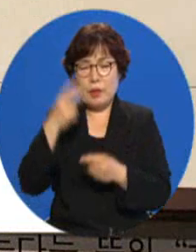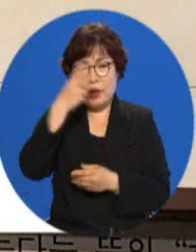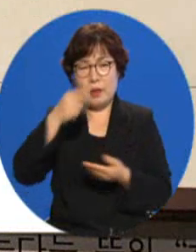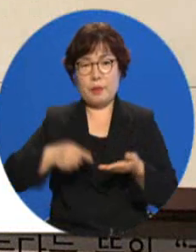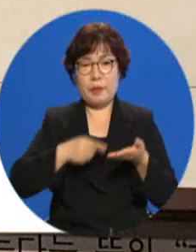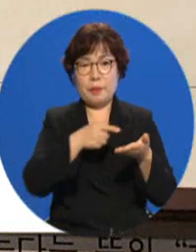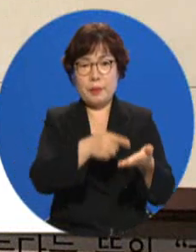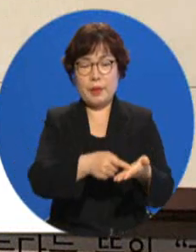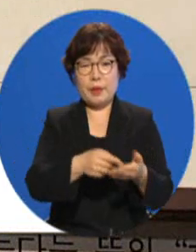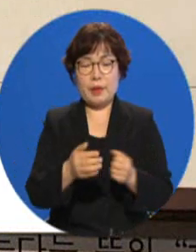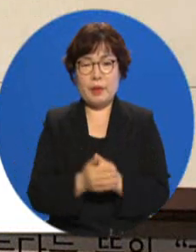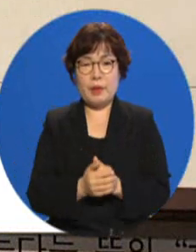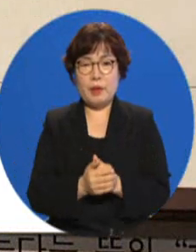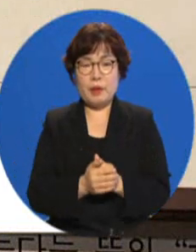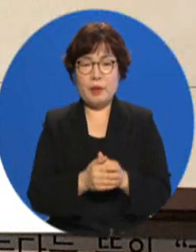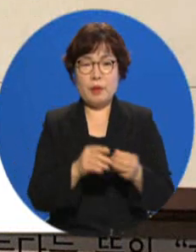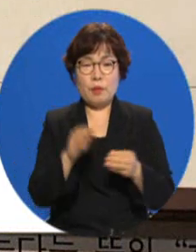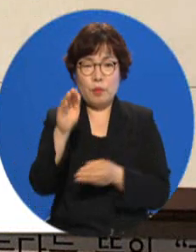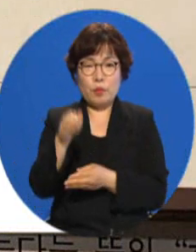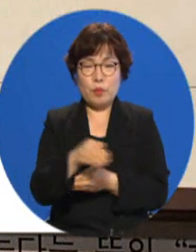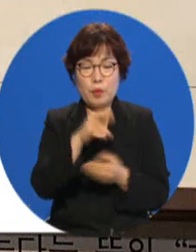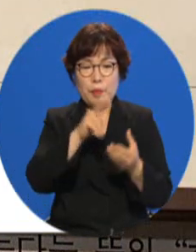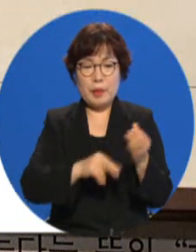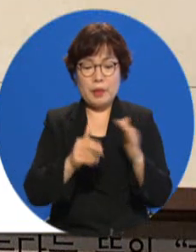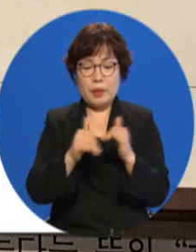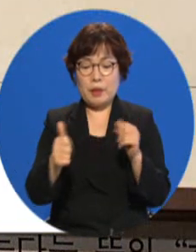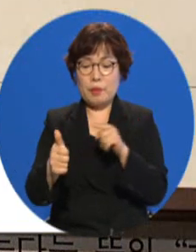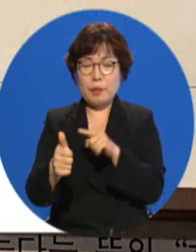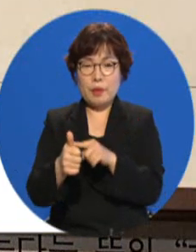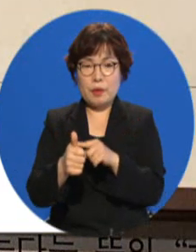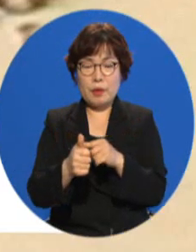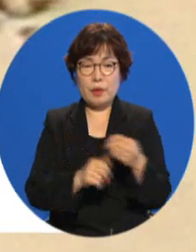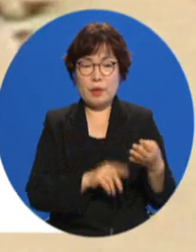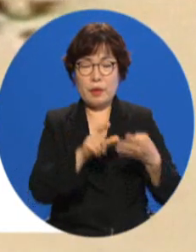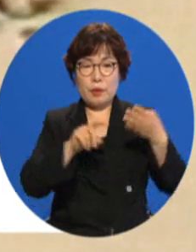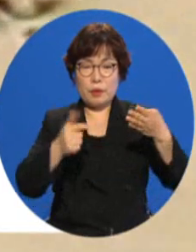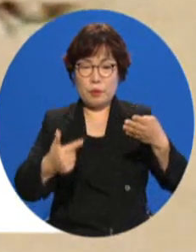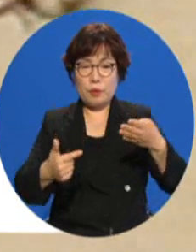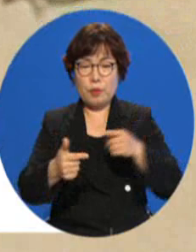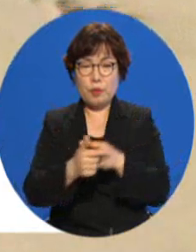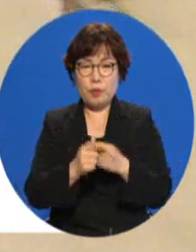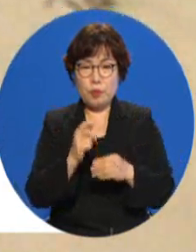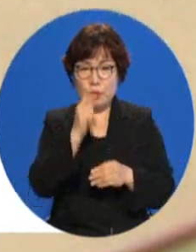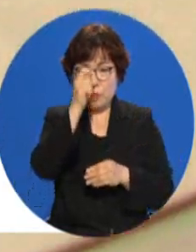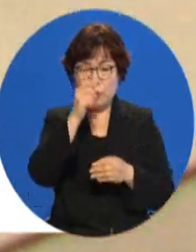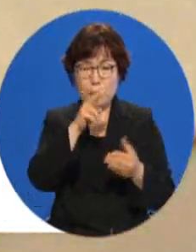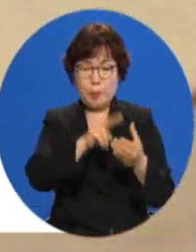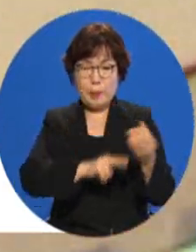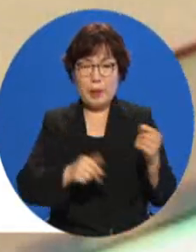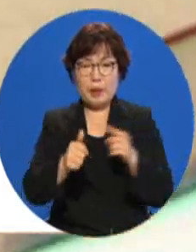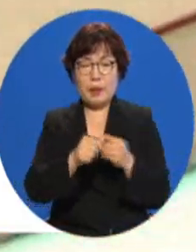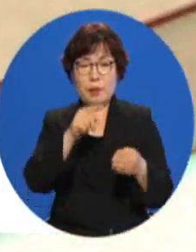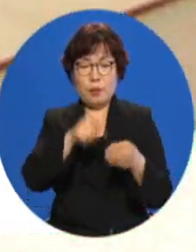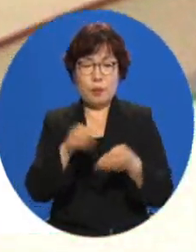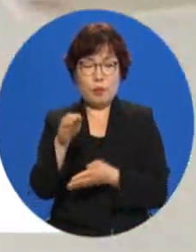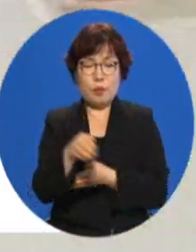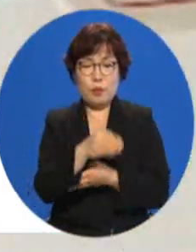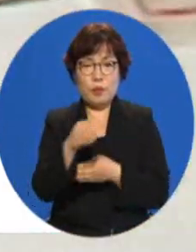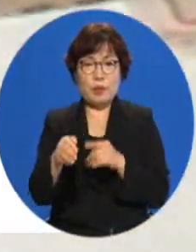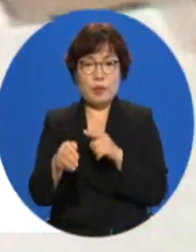청구했습니다. 윤봉길 의사 유목 매도자 이모 씨는 지난 16일 자신이 고흥군에 매도한 윤봉길 의사